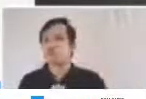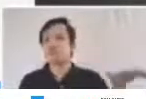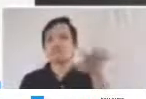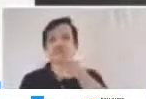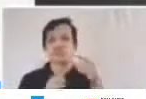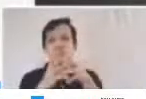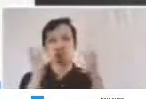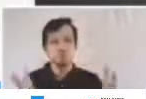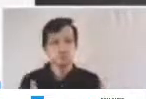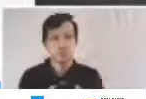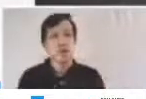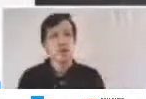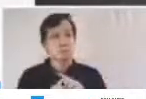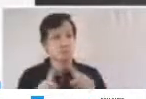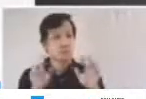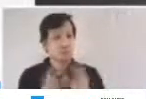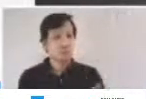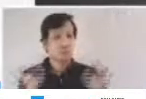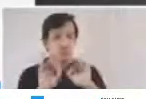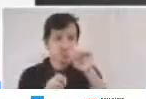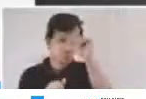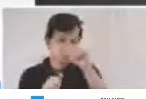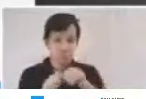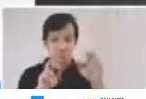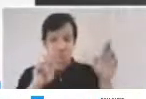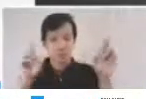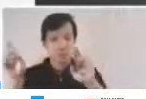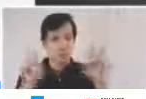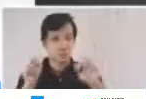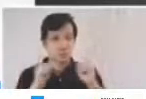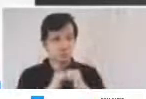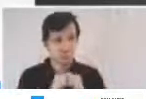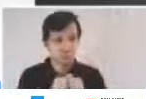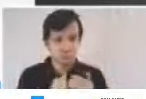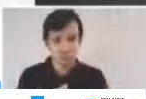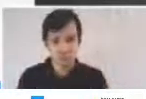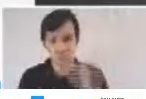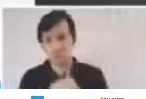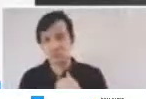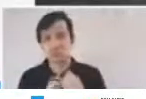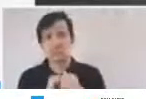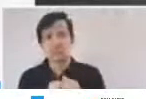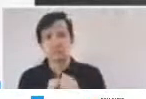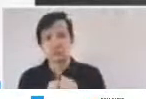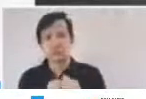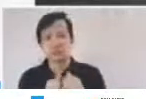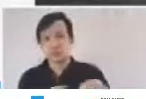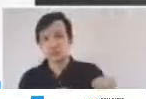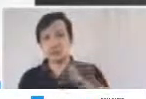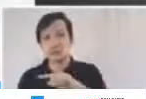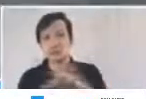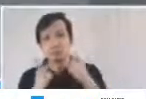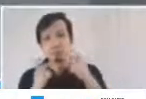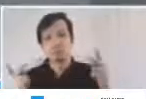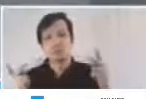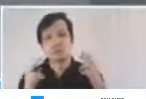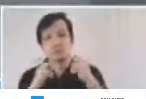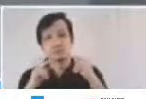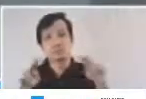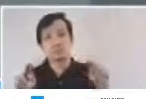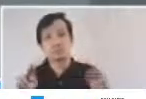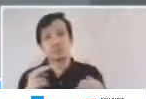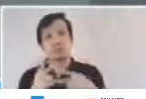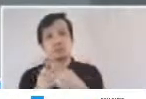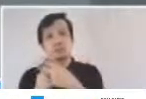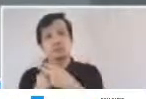ang naidagdag sa mga nasawi sa kabuuang bilang na 960 deaths. Ayon sa John Hopkins University and